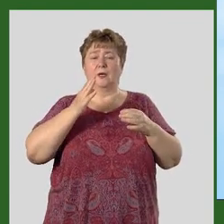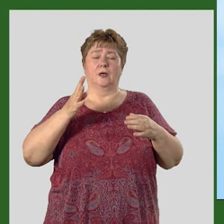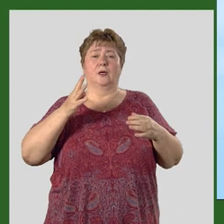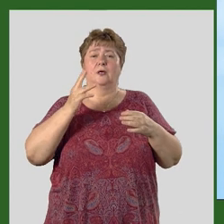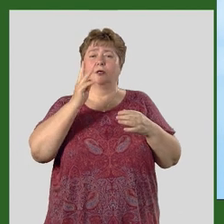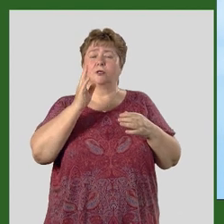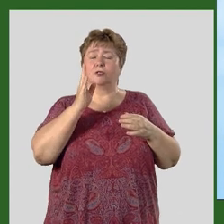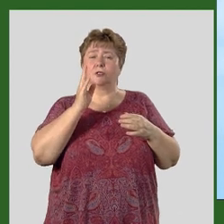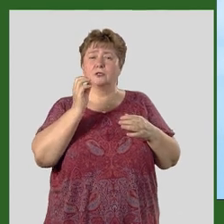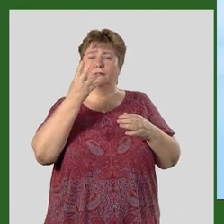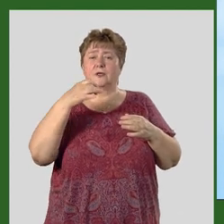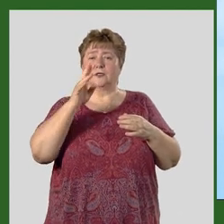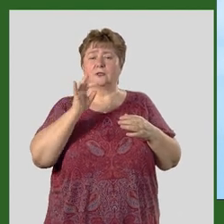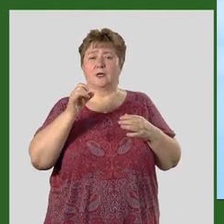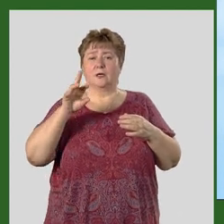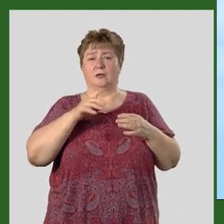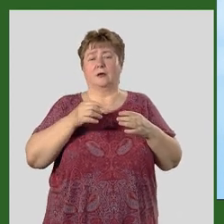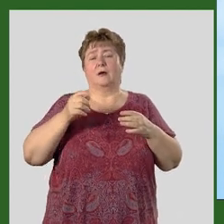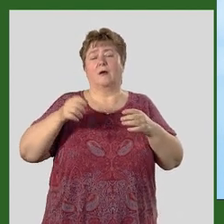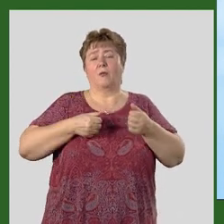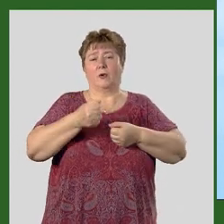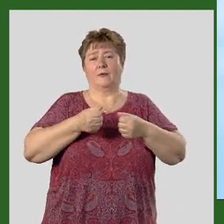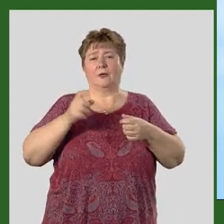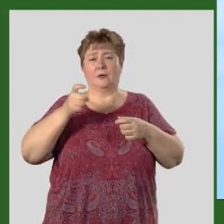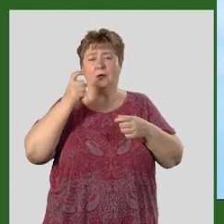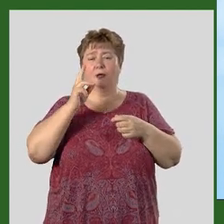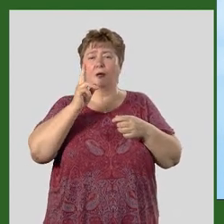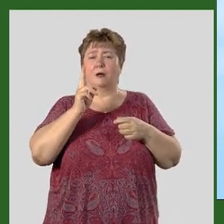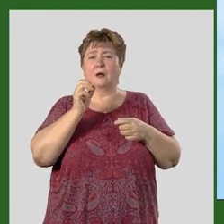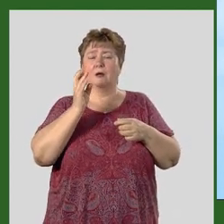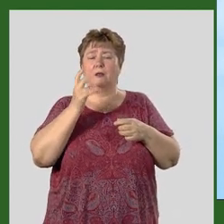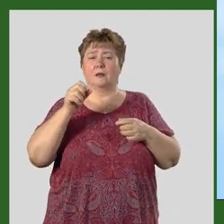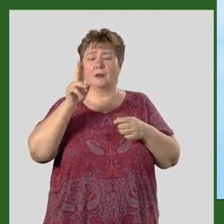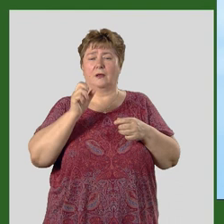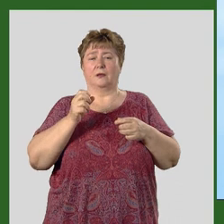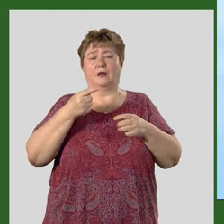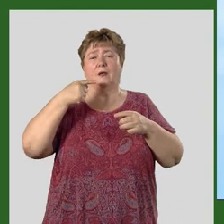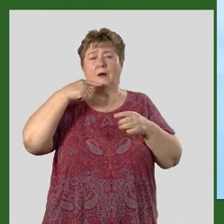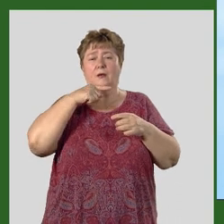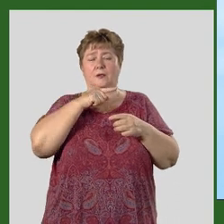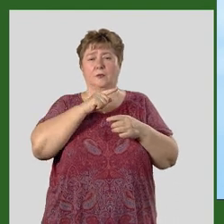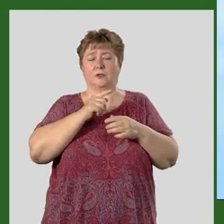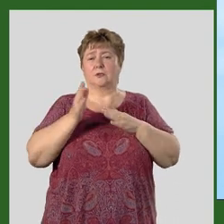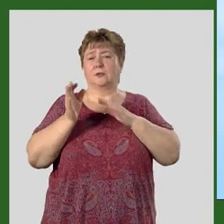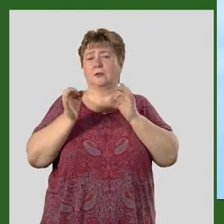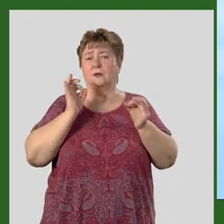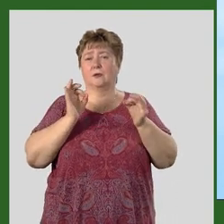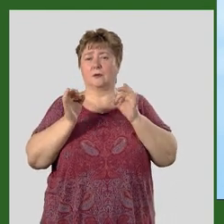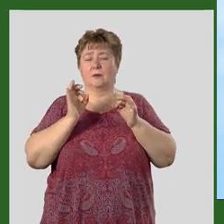Швейцария по управлению хозяйством. Канада по экономической